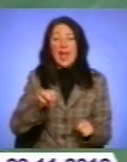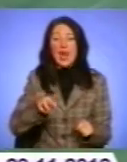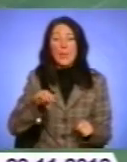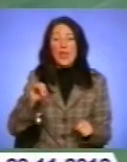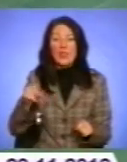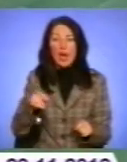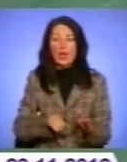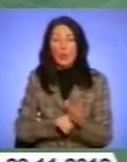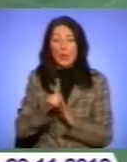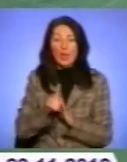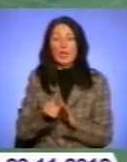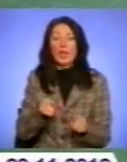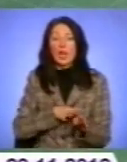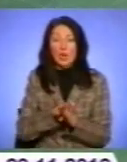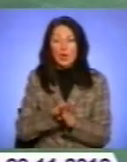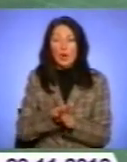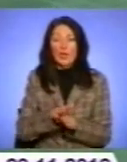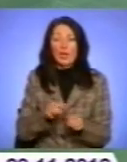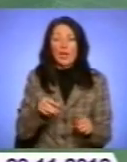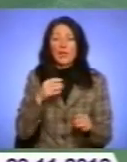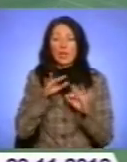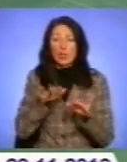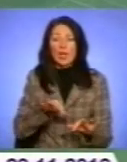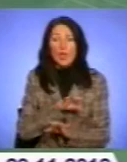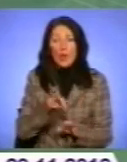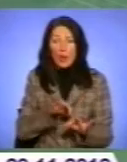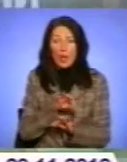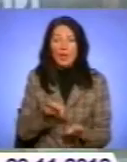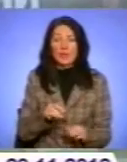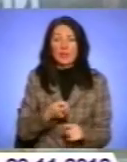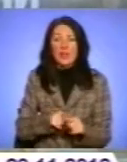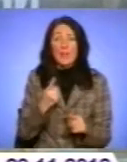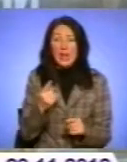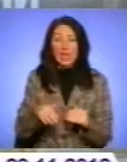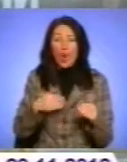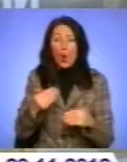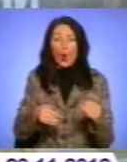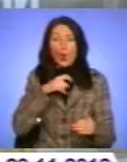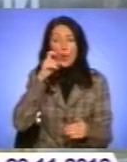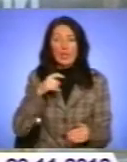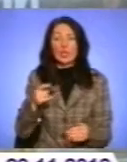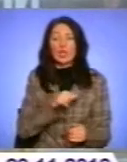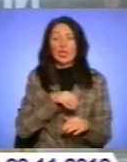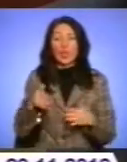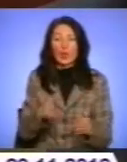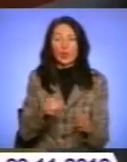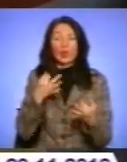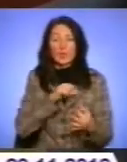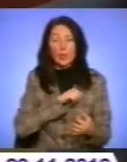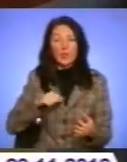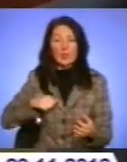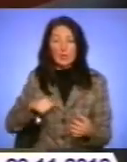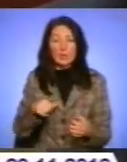з регазифікації та зберігання газу. Це перший крок України на шляху до самостійності на газовому ринку, впевнений Микола Азаров.